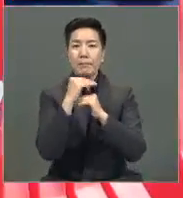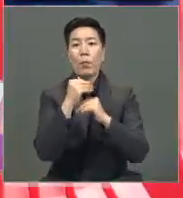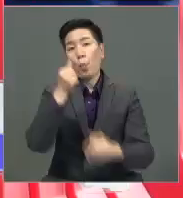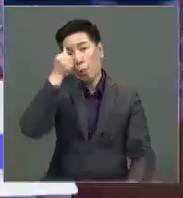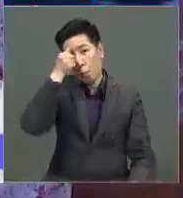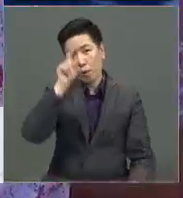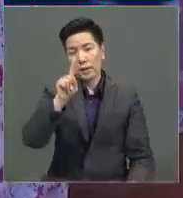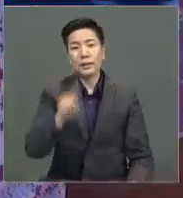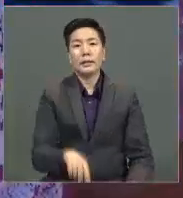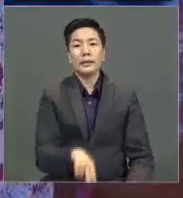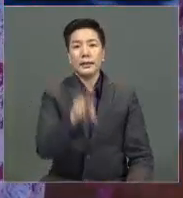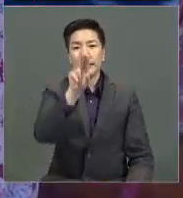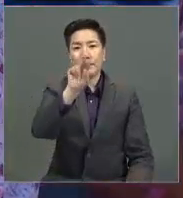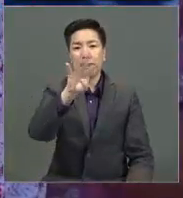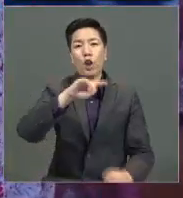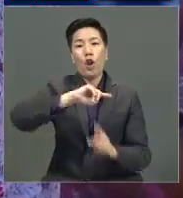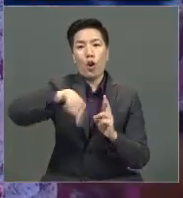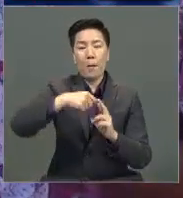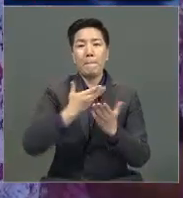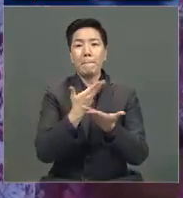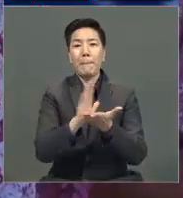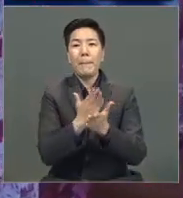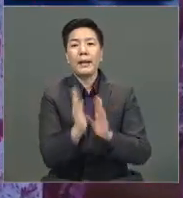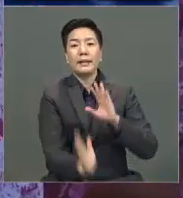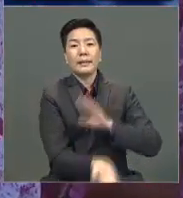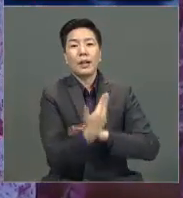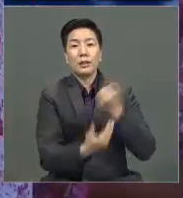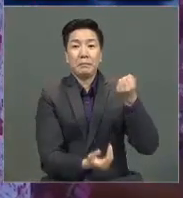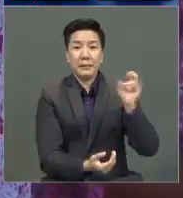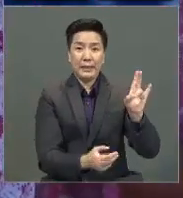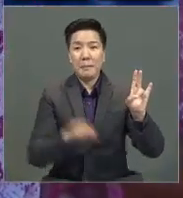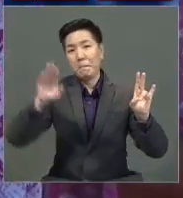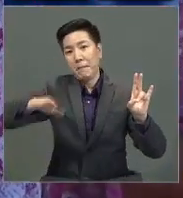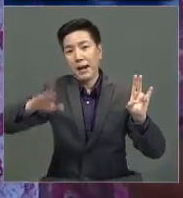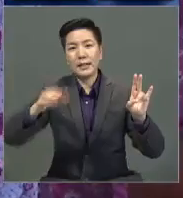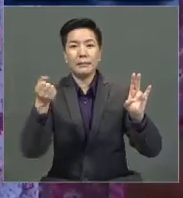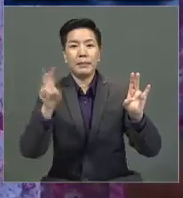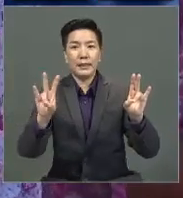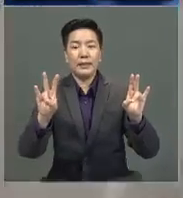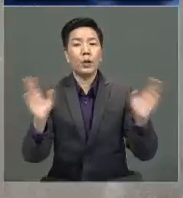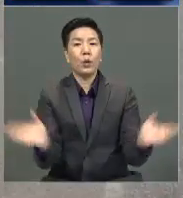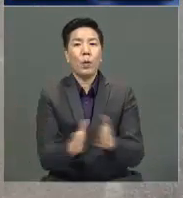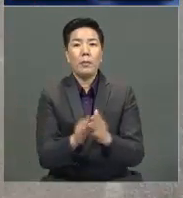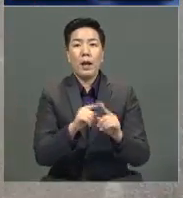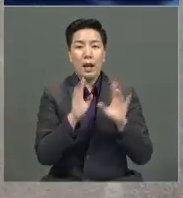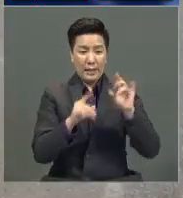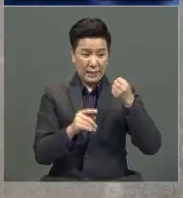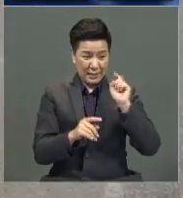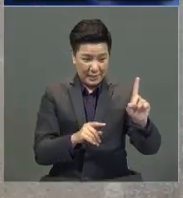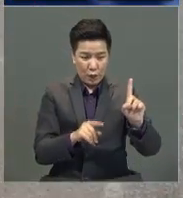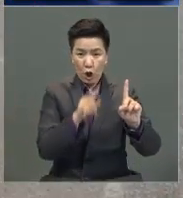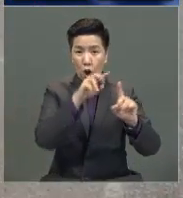มิถุนายนนี้ค่ะแล้วแต่ละวันนะคะต่อไปนี้จะมีการควบคุมปริมาณคนที่จะเข้าไปสักการะจะจำกัดอยู่ที่วันละ34รอบแบ่งออกเป็นเช้า 17รอบบ่าย 17รอบให้รอบละ